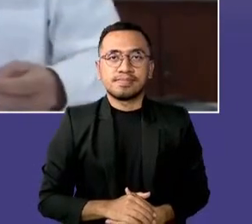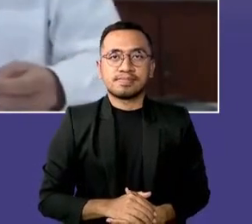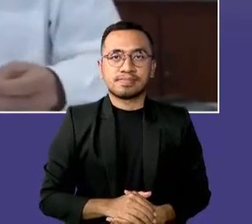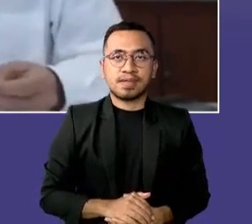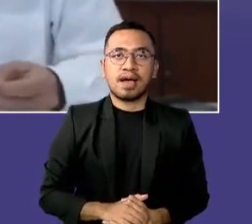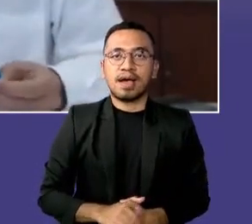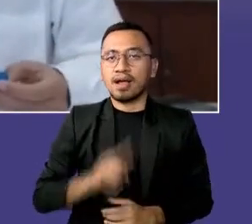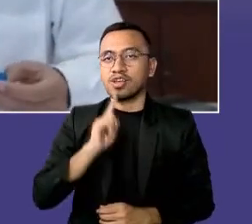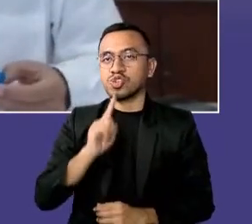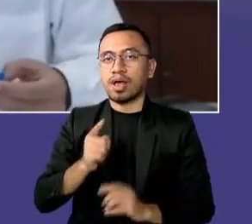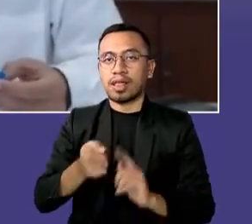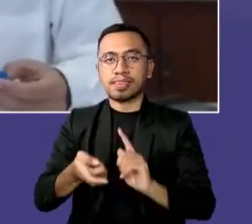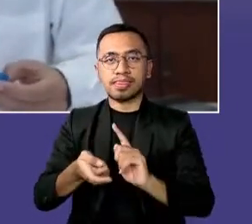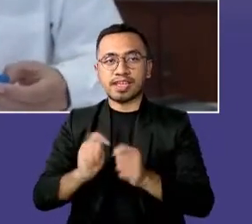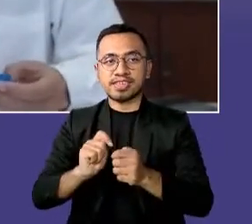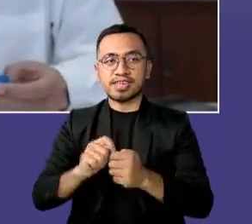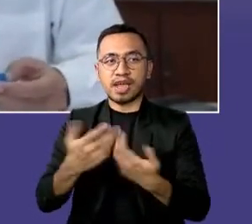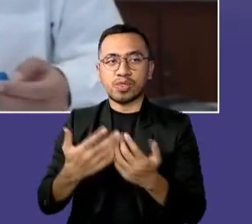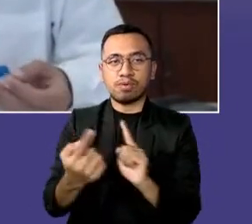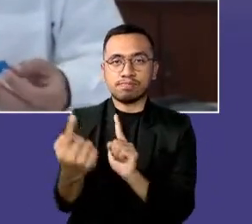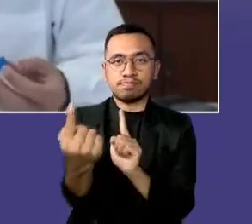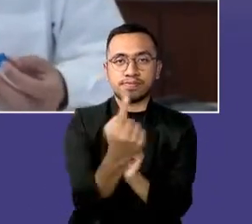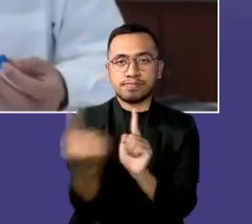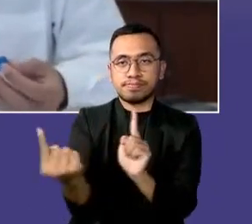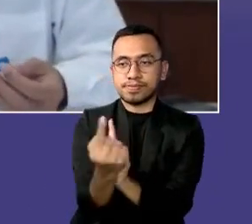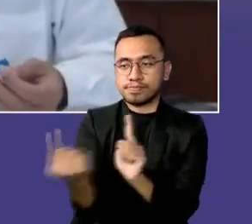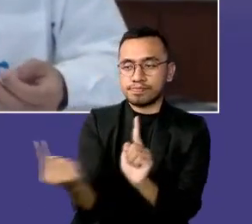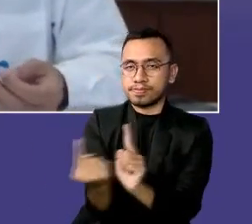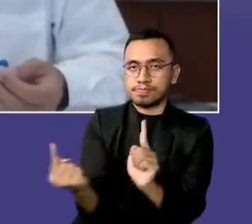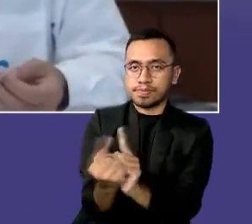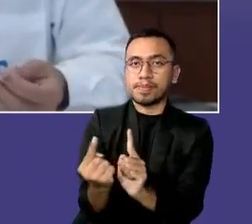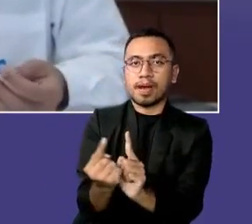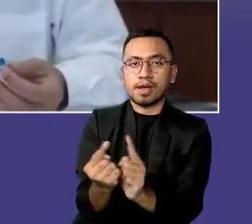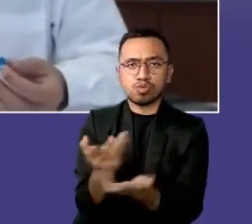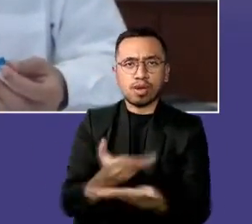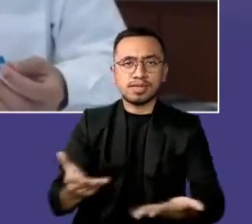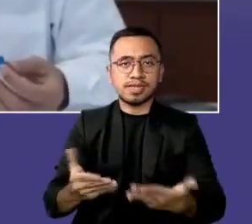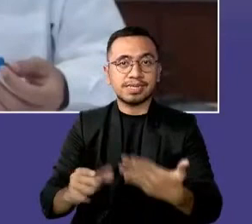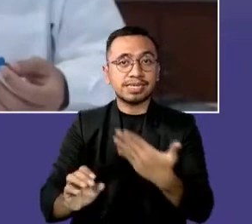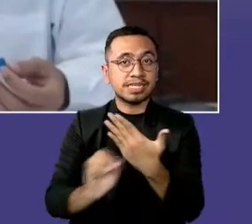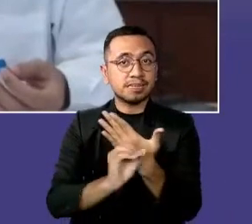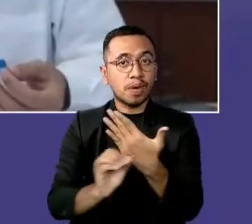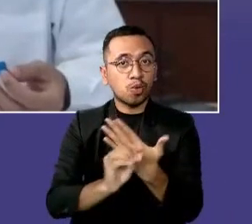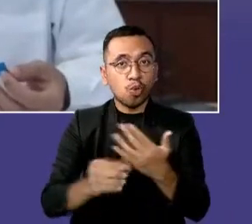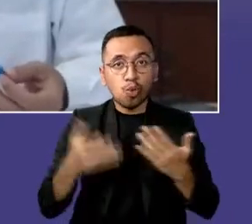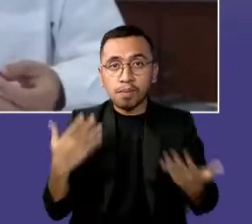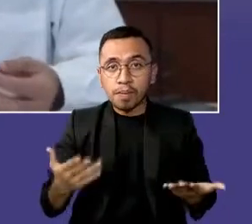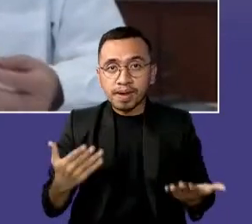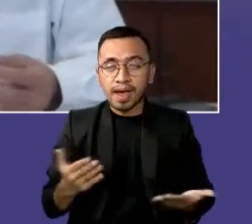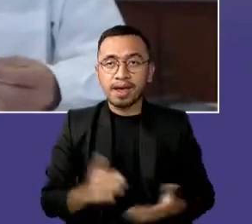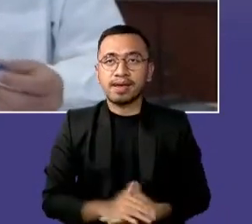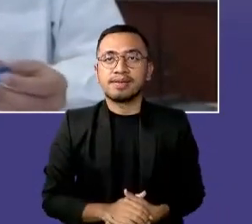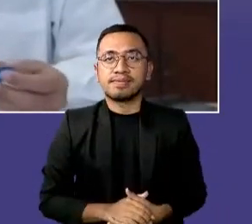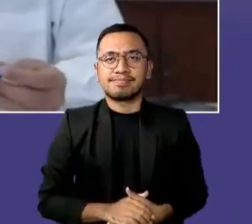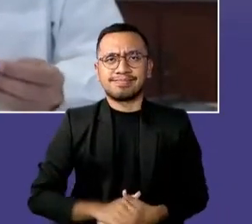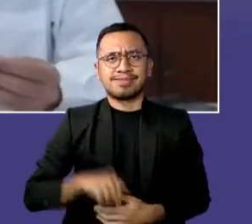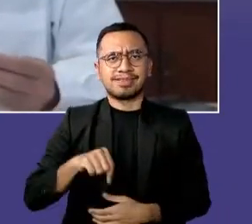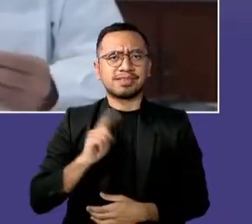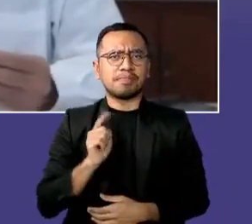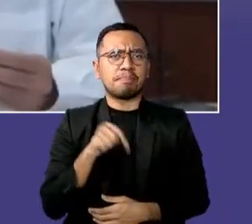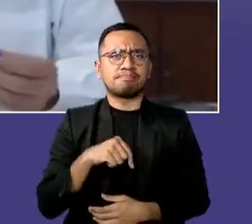testing dan pelacakan kontak rata atau stretching Bagaimana di Kabupaten Temanggung karena sejauh ini nih ke sana tersentralisasi di